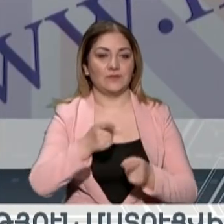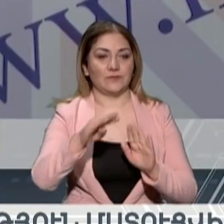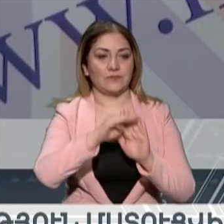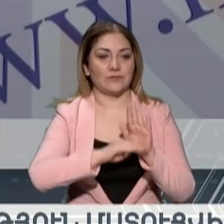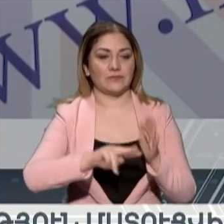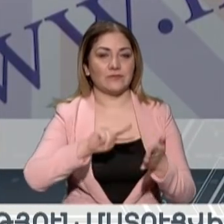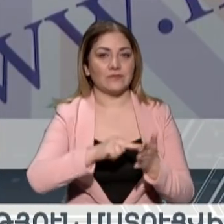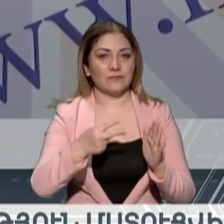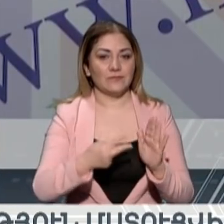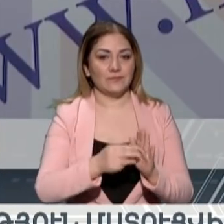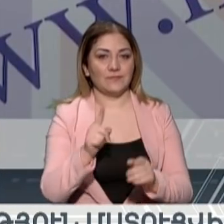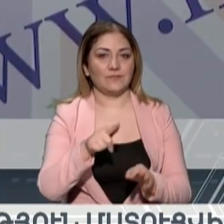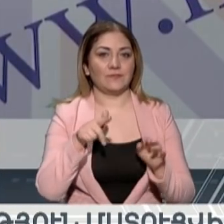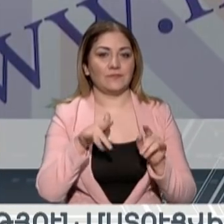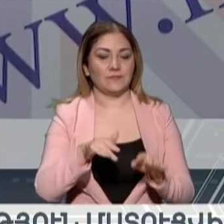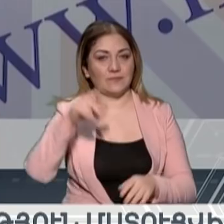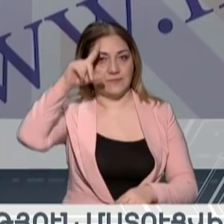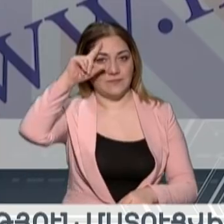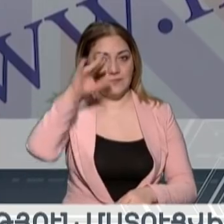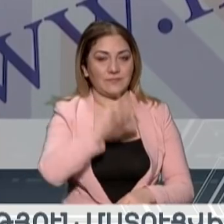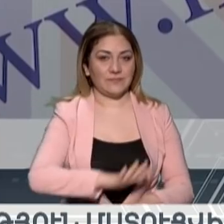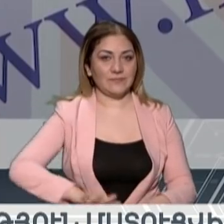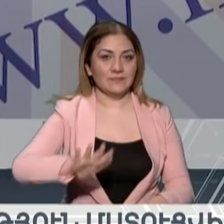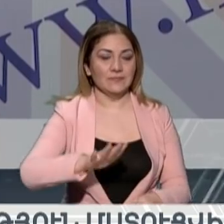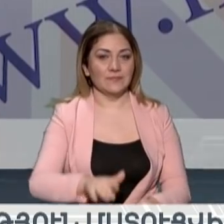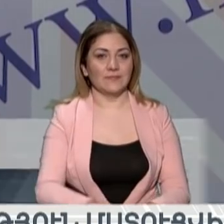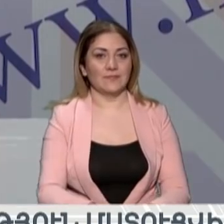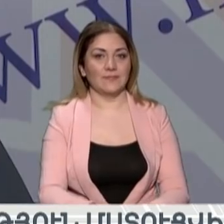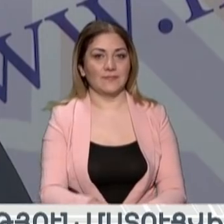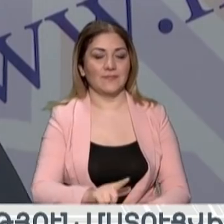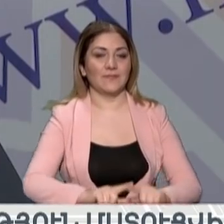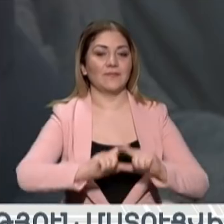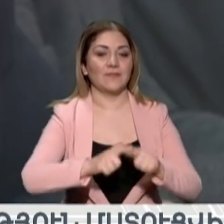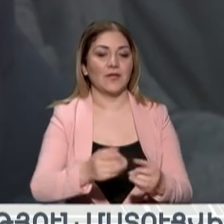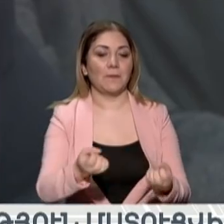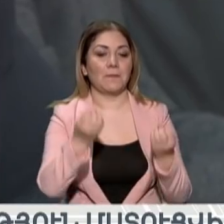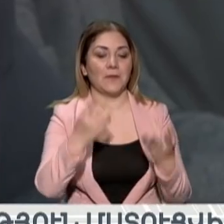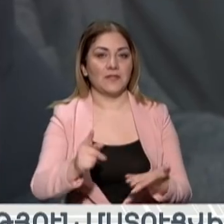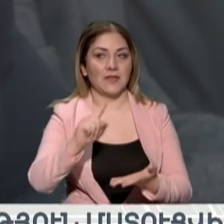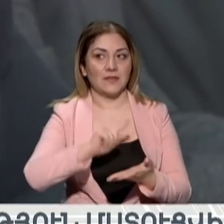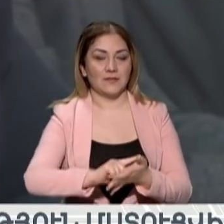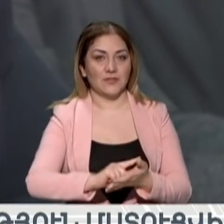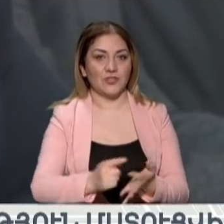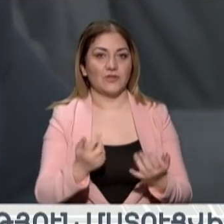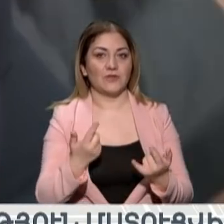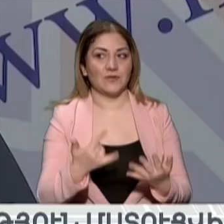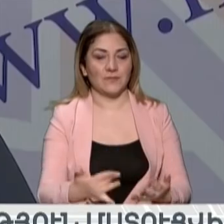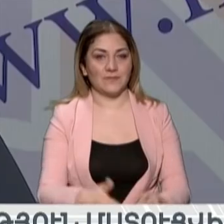նախագիծը, որ իրականացնում ենք Հայաստանում և պատասխանենք շատ պարզ հարցի, թե որքանով